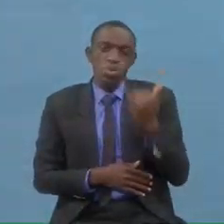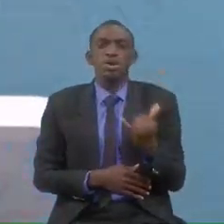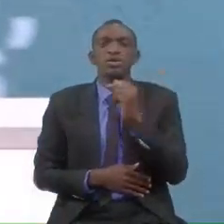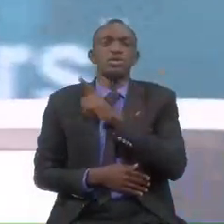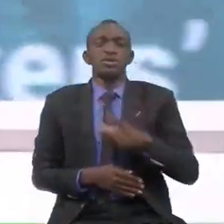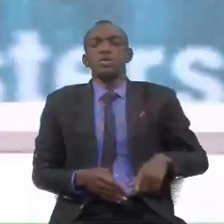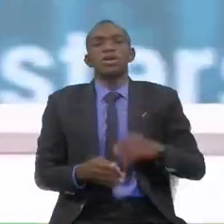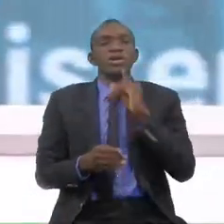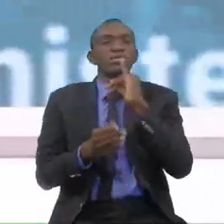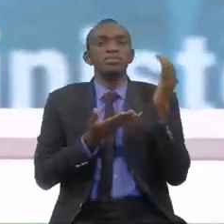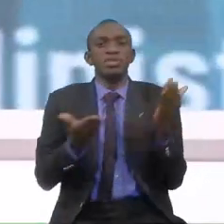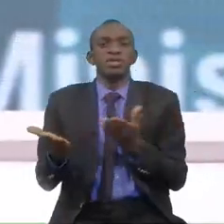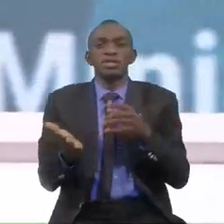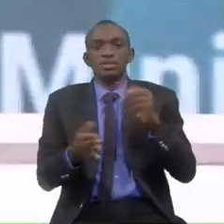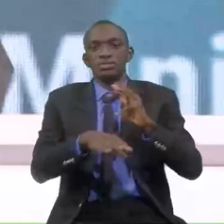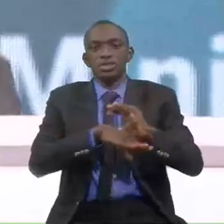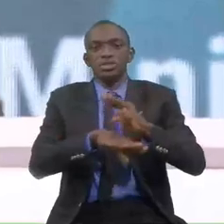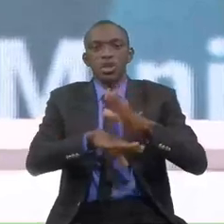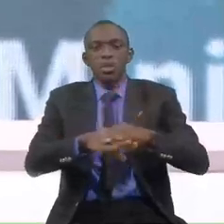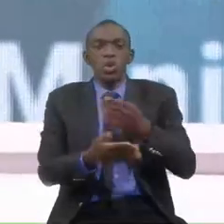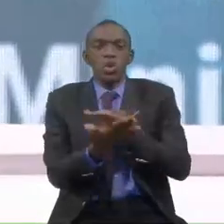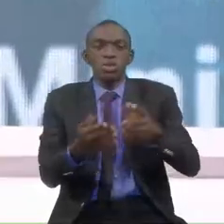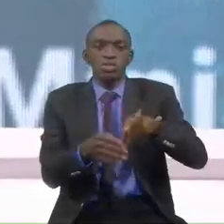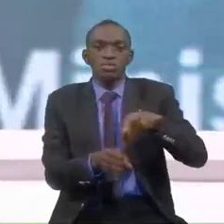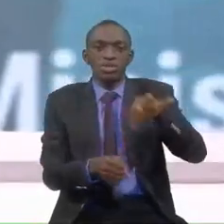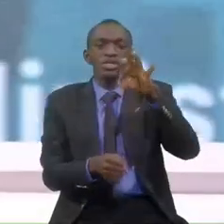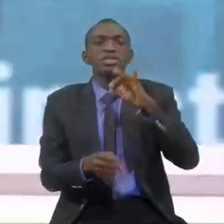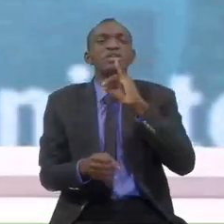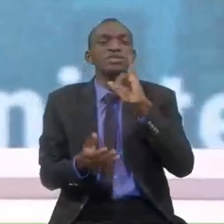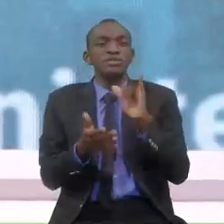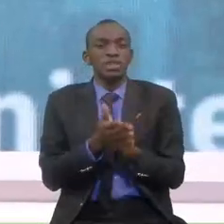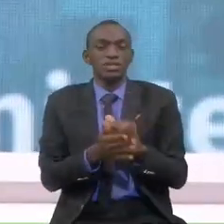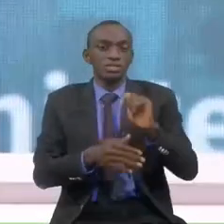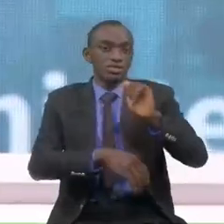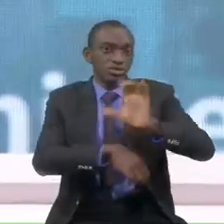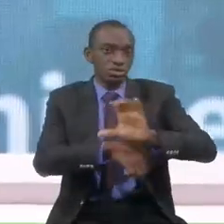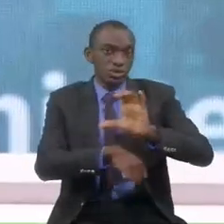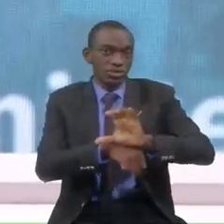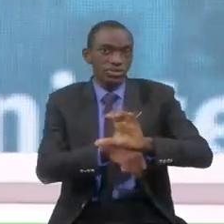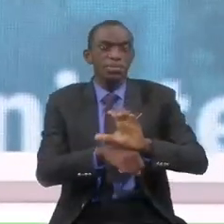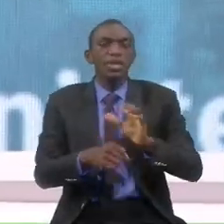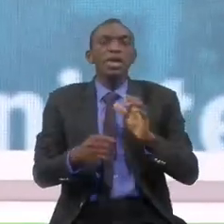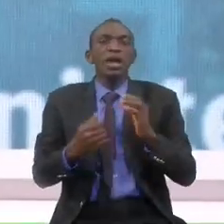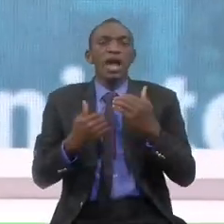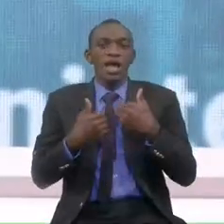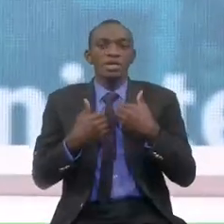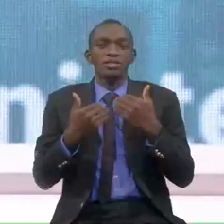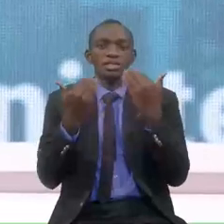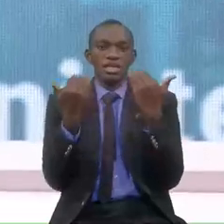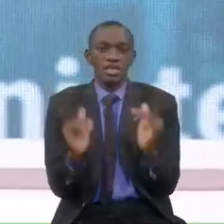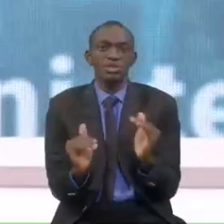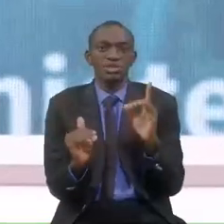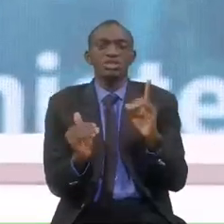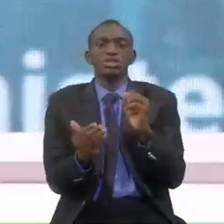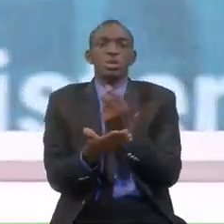fatigué. Et la raison pour laquelle le Seigneur apporte le message du Saint-Esprit, c'est pour que l'Église